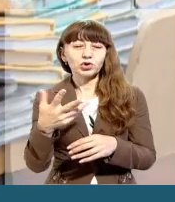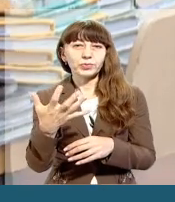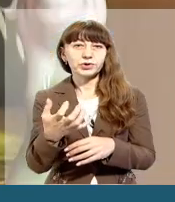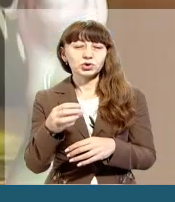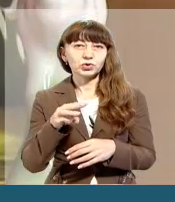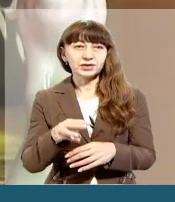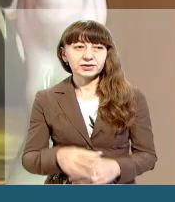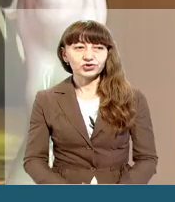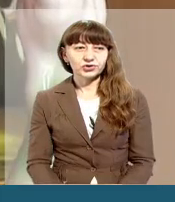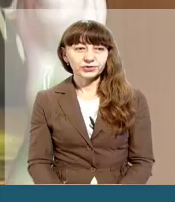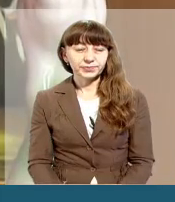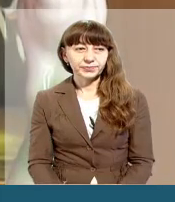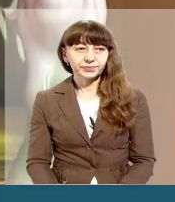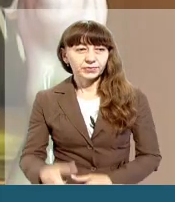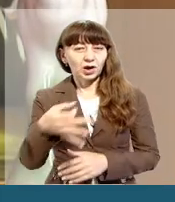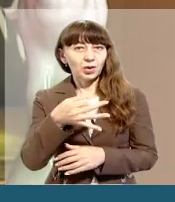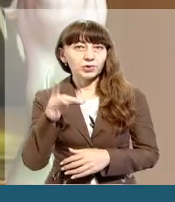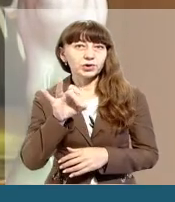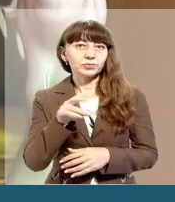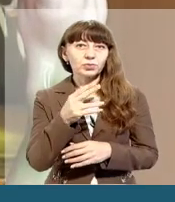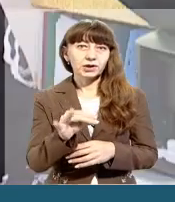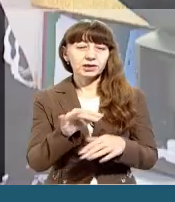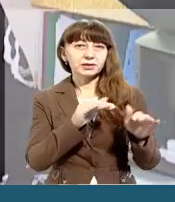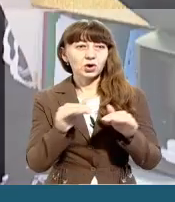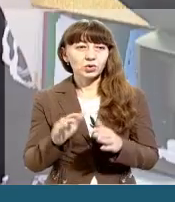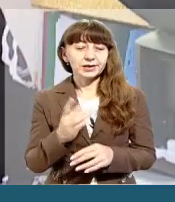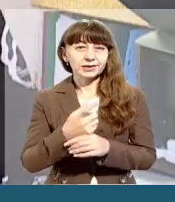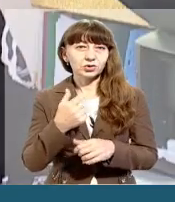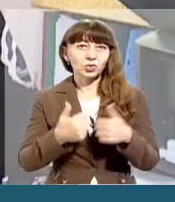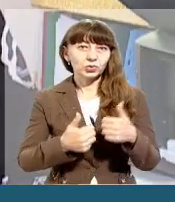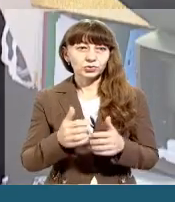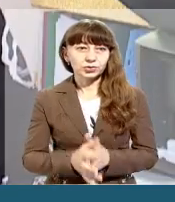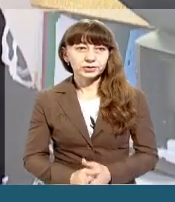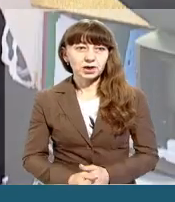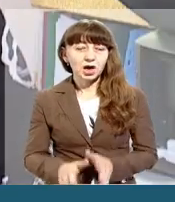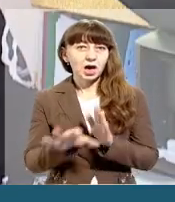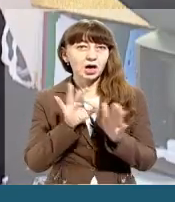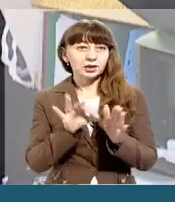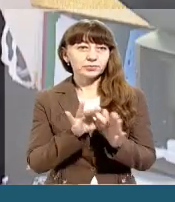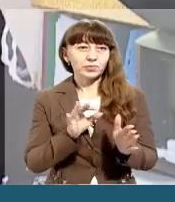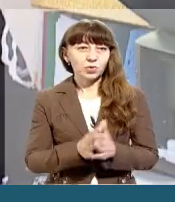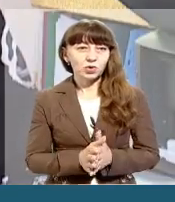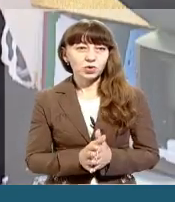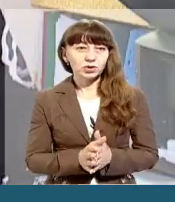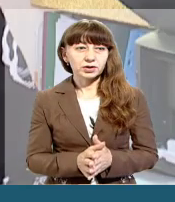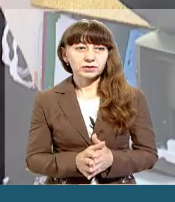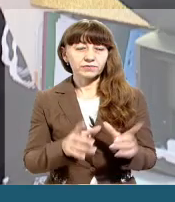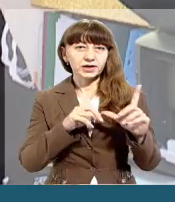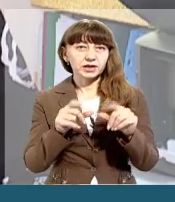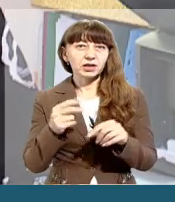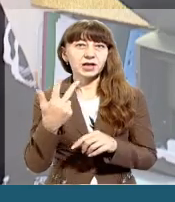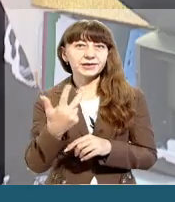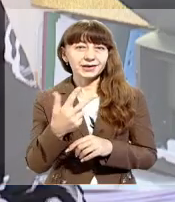келеді. Қатысуға ынта білдіргендер онлайн форматта өтінім бере алады. Если в прошлом году от города Костанай у нас на республику выехало